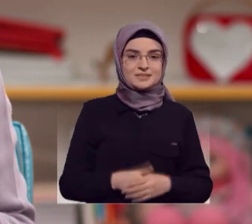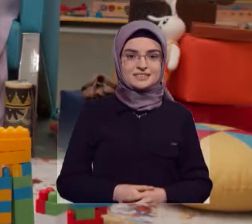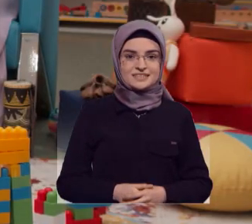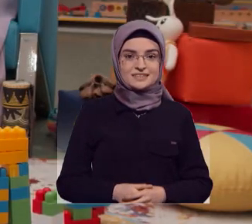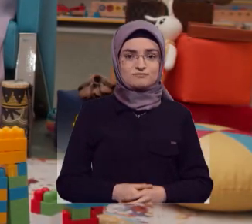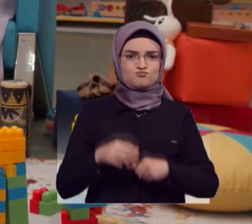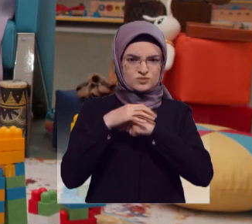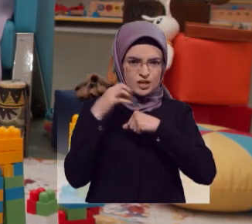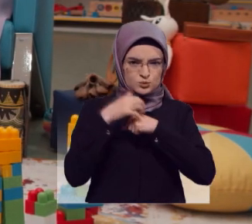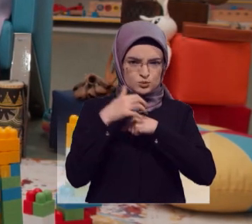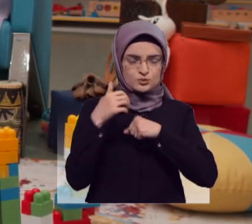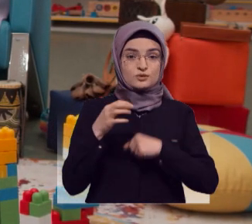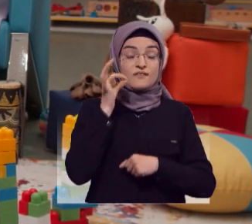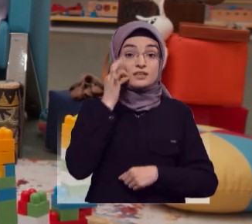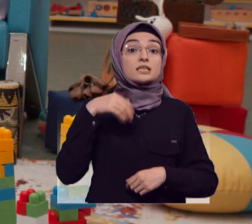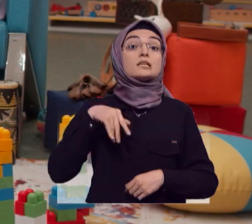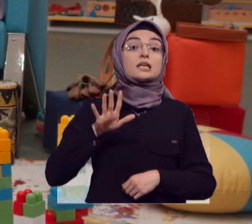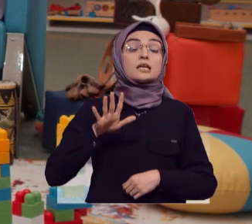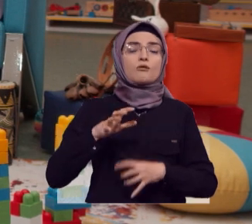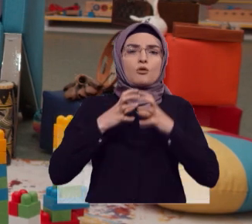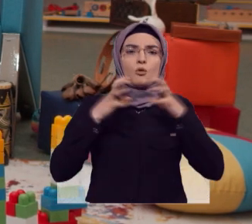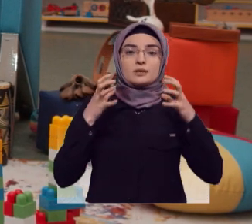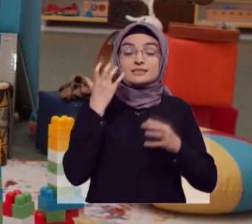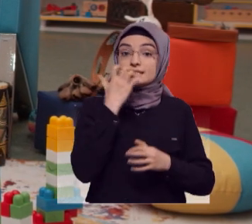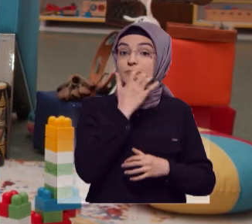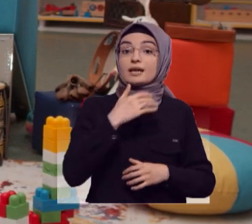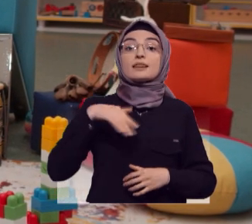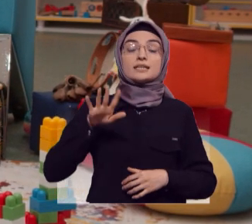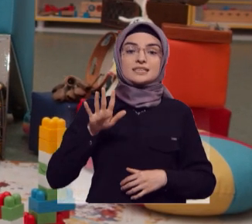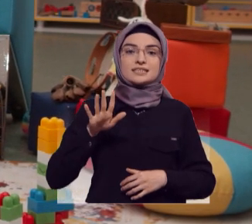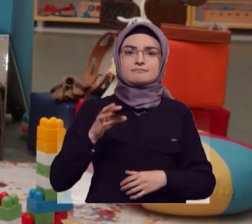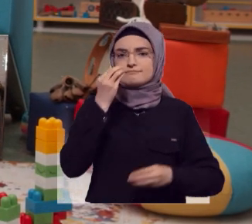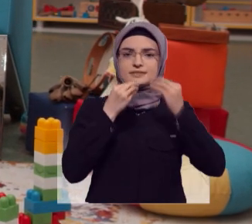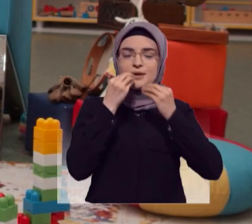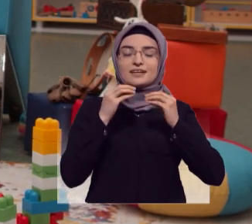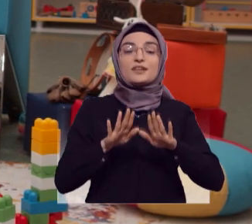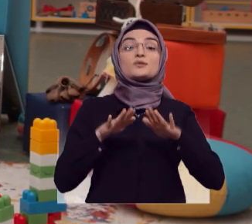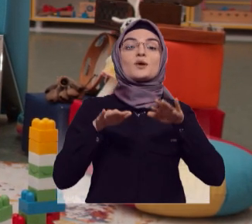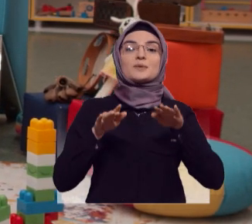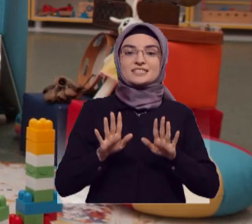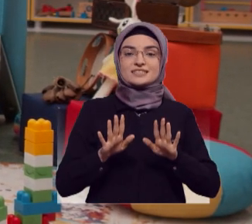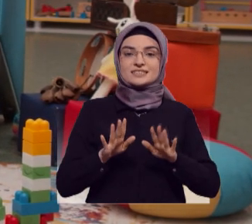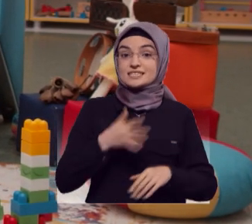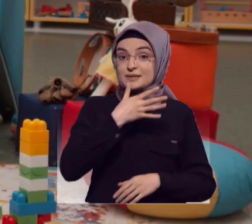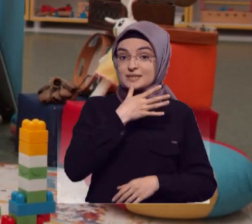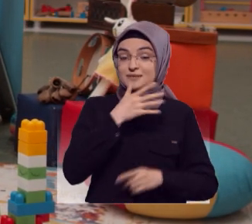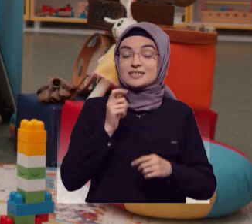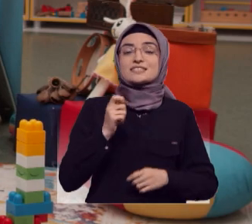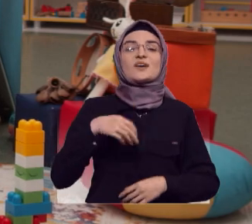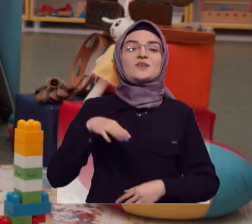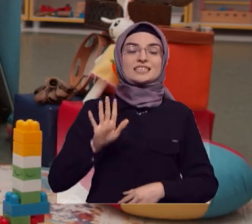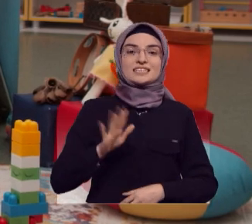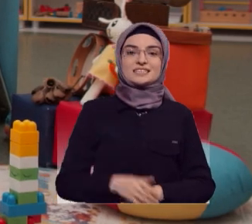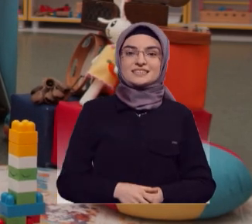neymiş? Kabukludur fındık değil, kabarıktır peynir değil. Yemeden duramazsın,